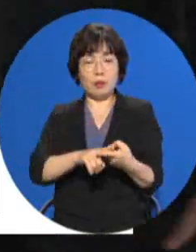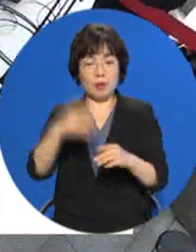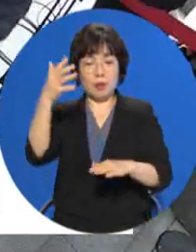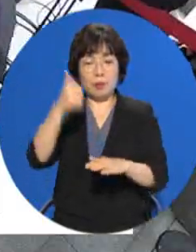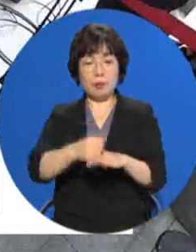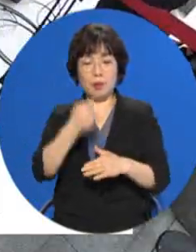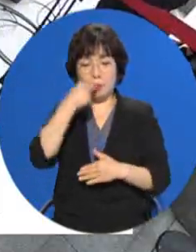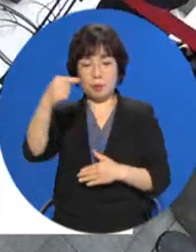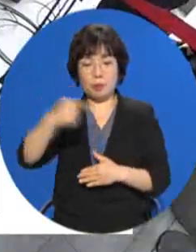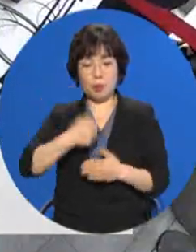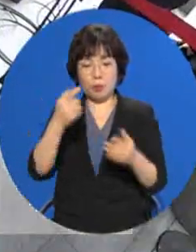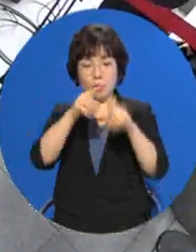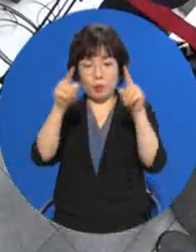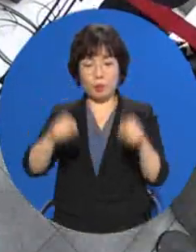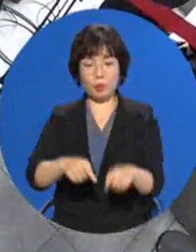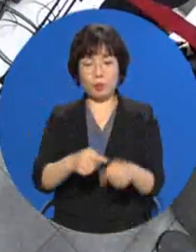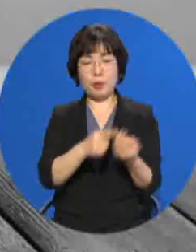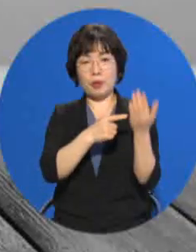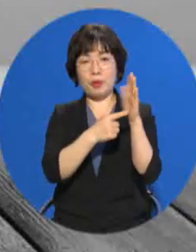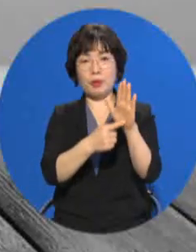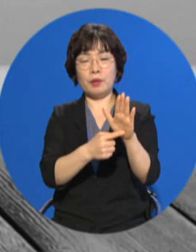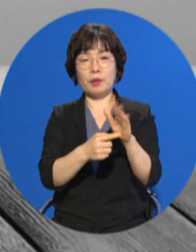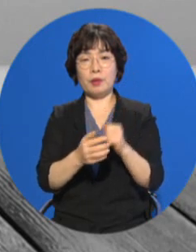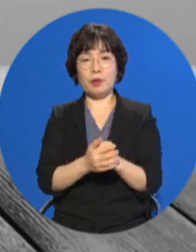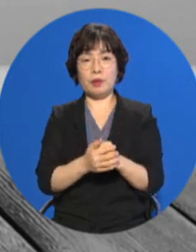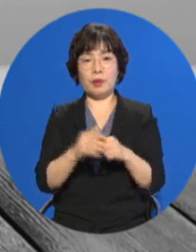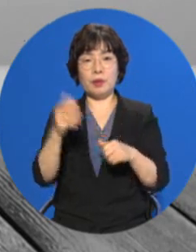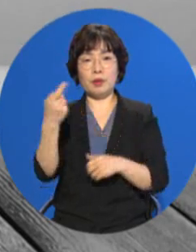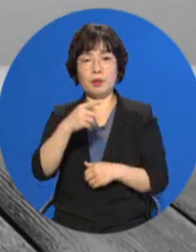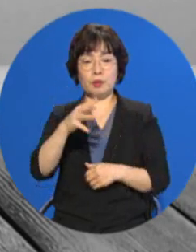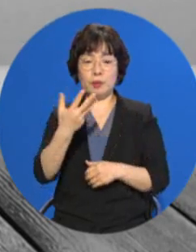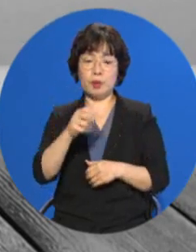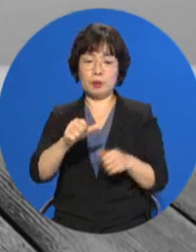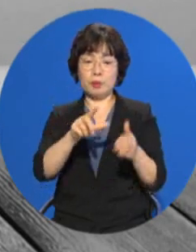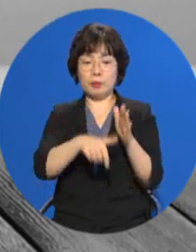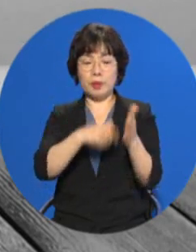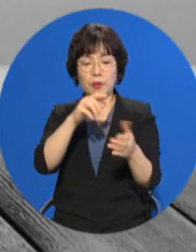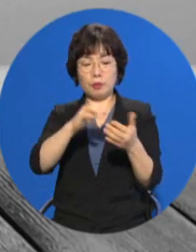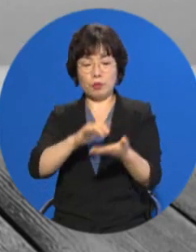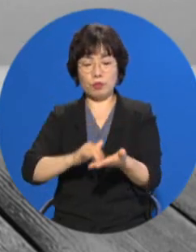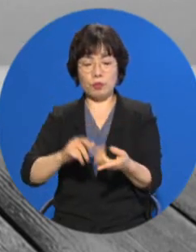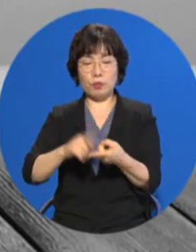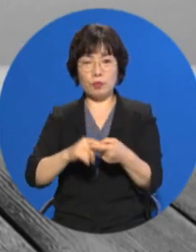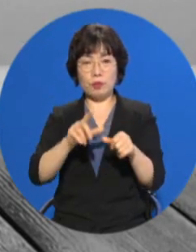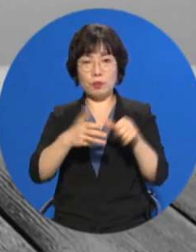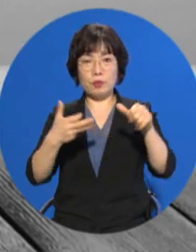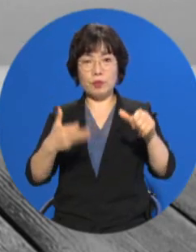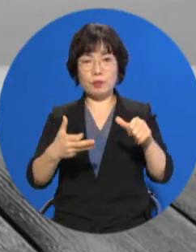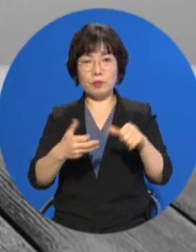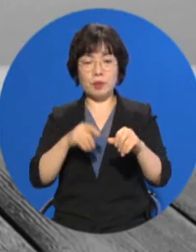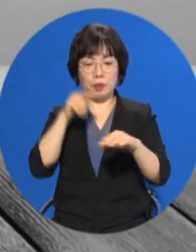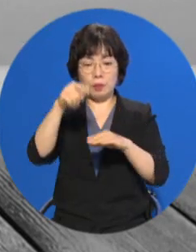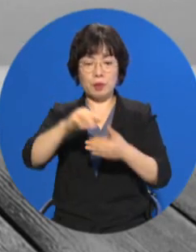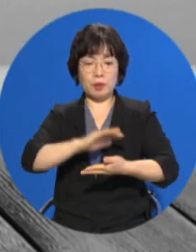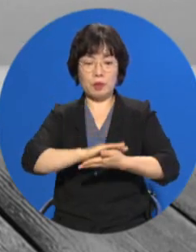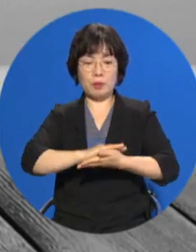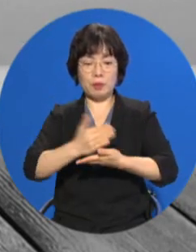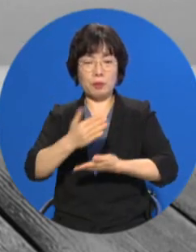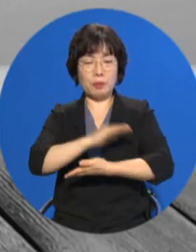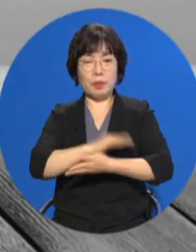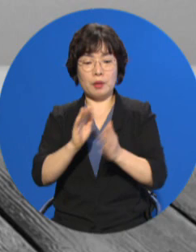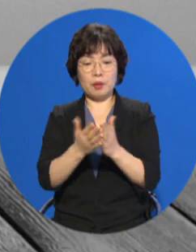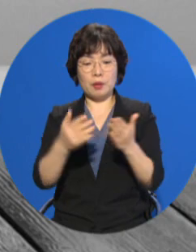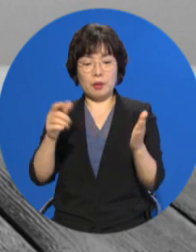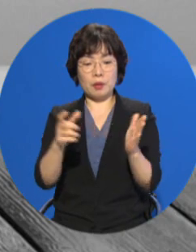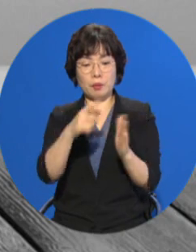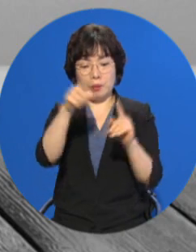보고를 받았다는 문서가 공개됐습니다. 1985년 작성된 광주 사태 진상 해외 홍보책자 발간